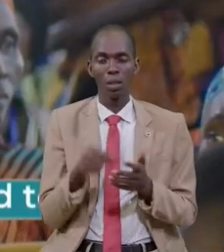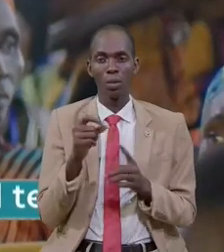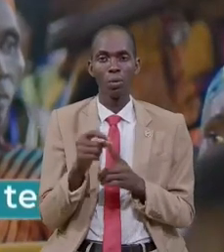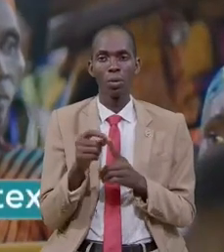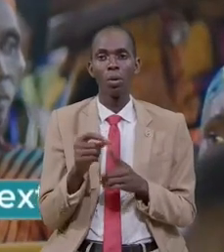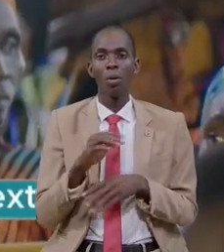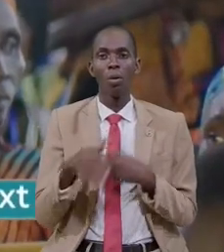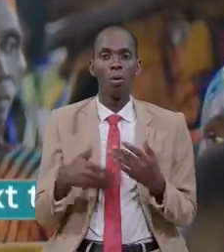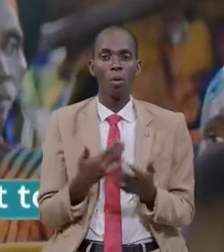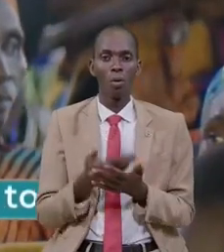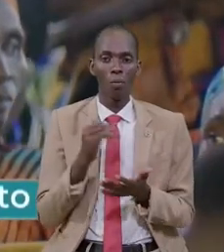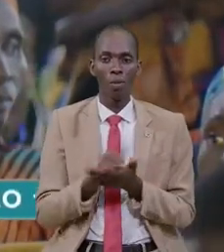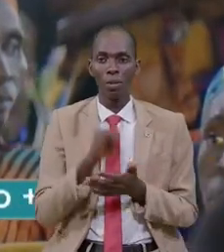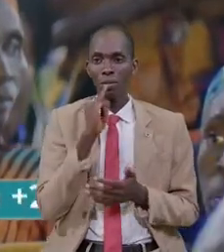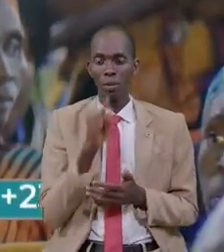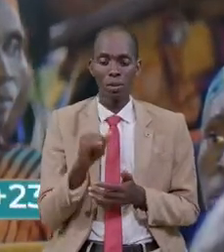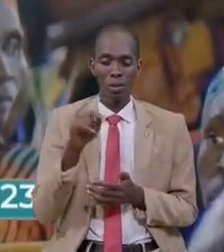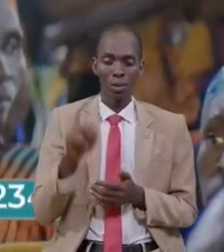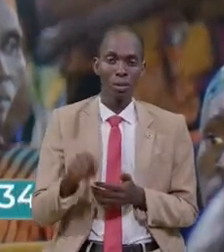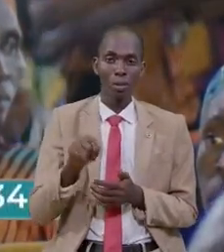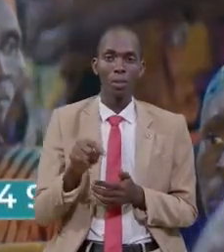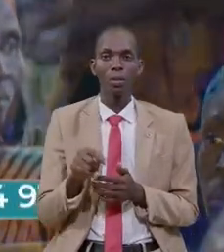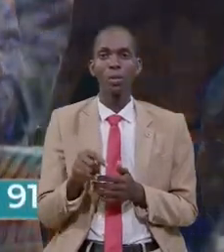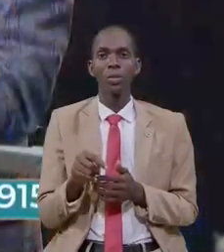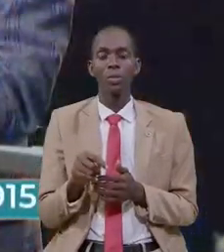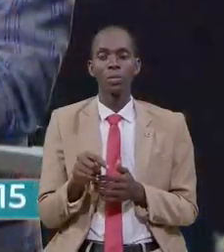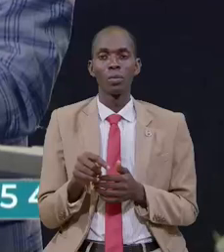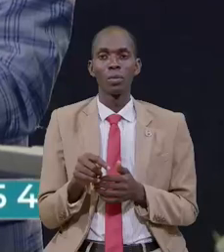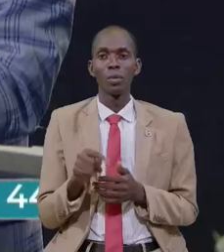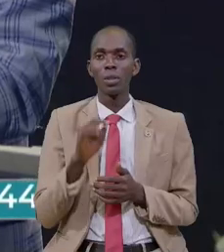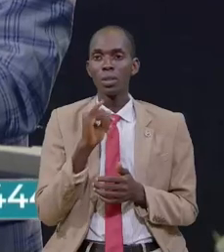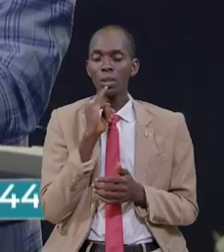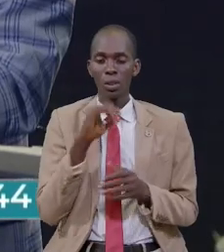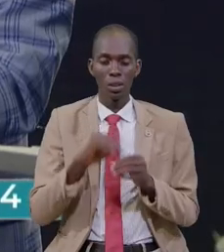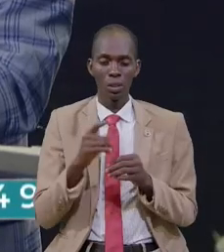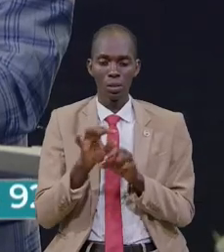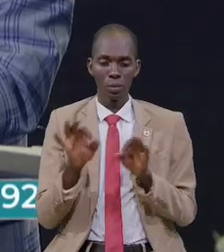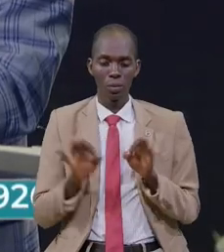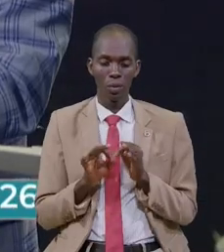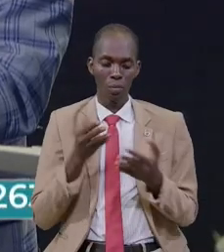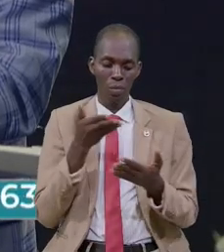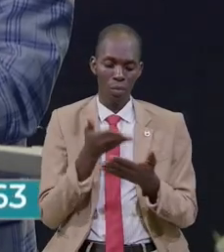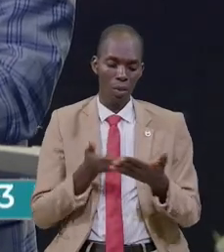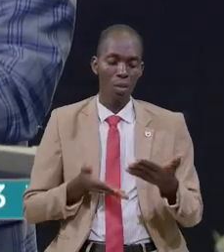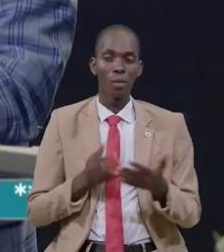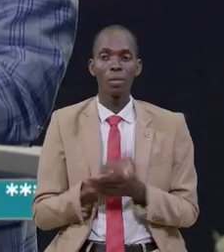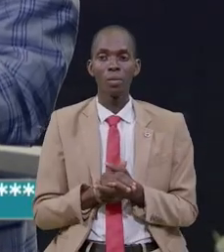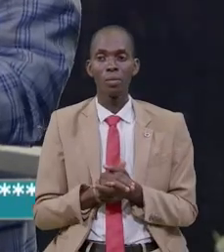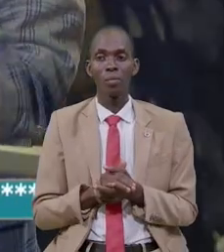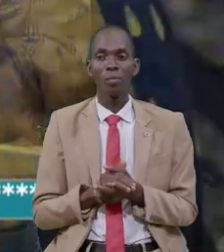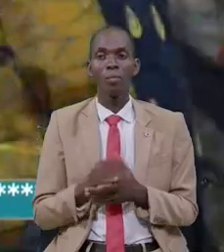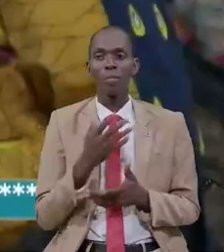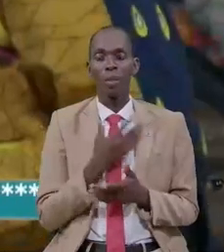Partout dans nos nations, dans nos pays, là où vous êtes, sur le champ de croisade en plein air,